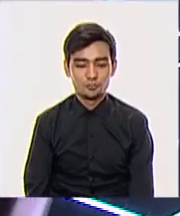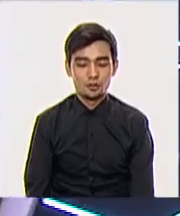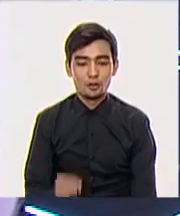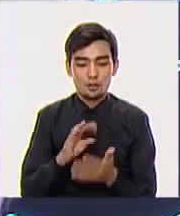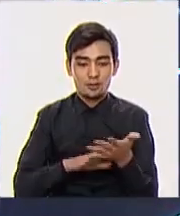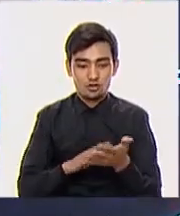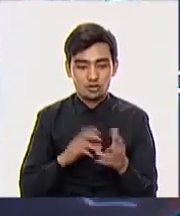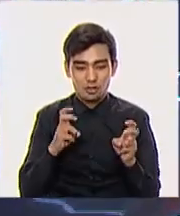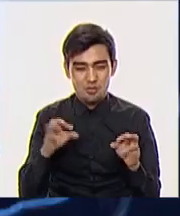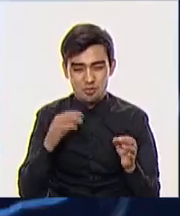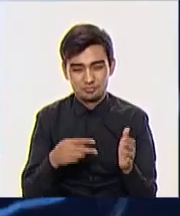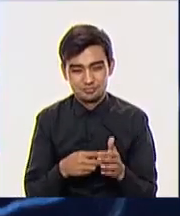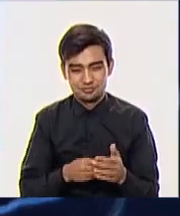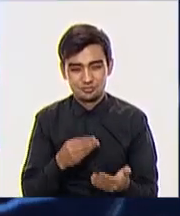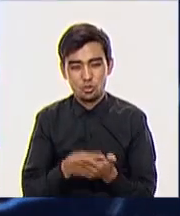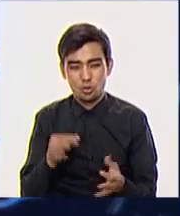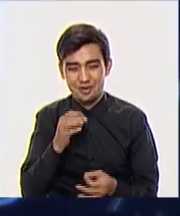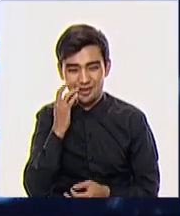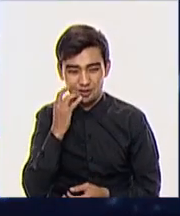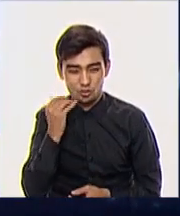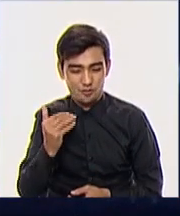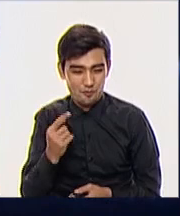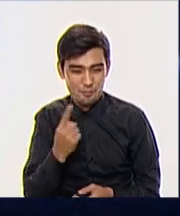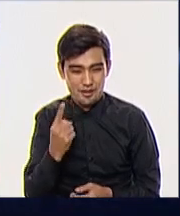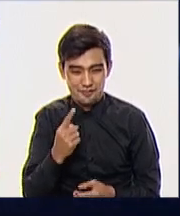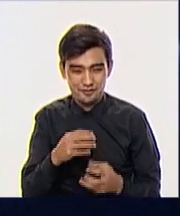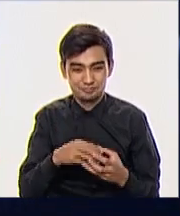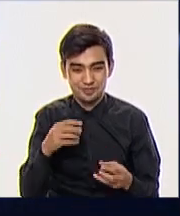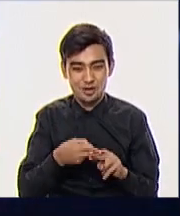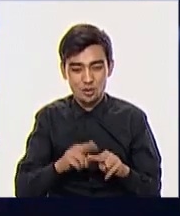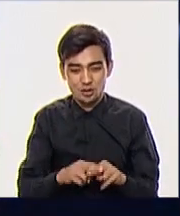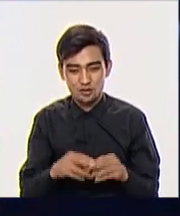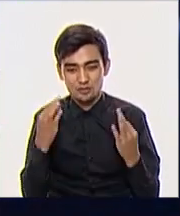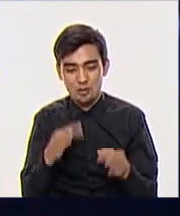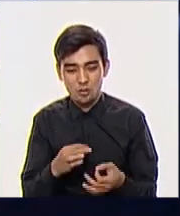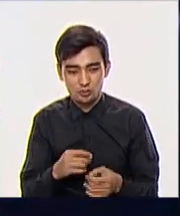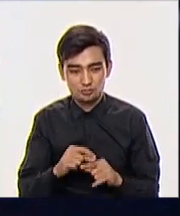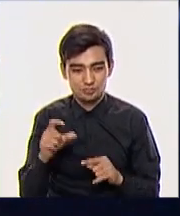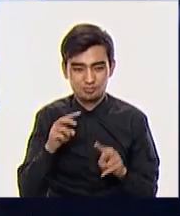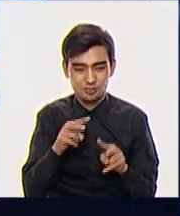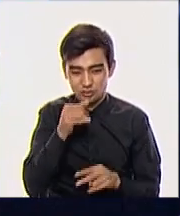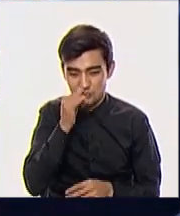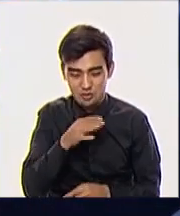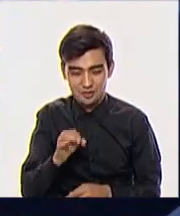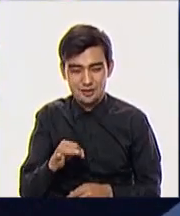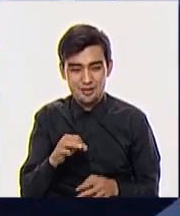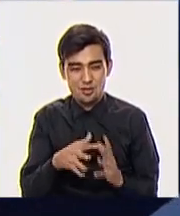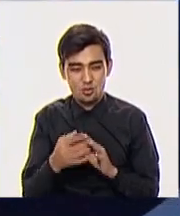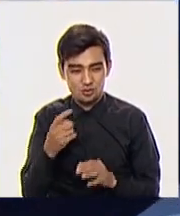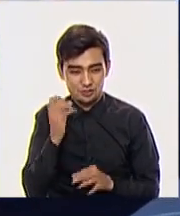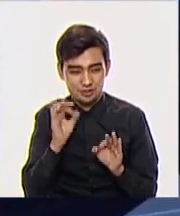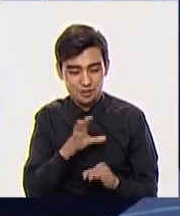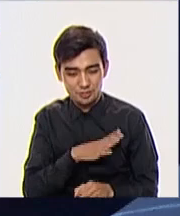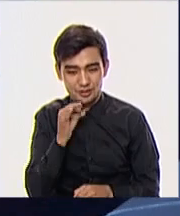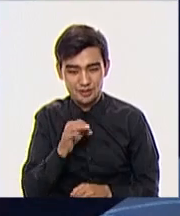И в продолжение темы удорожания. Цены на яйцо первой категории не отпустят в свободное плавание. Об этом заявили в Минсельхозе. Ранее